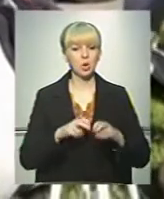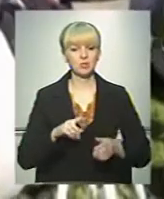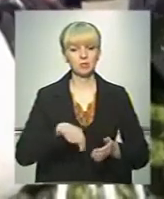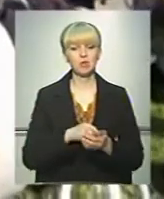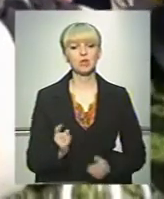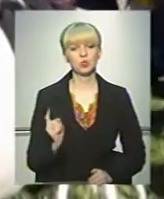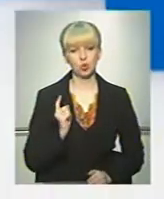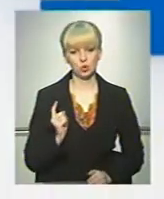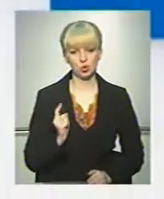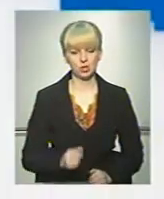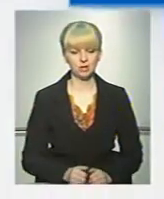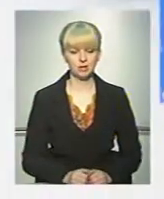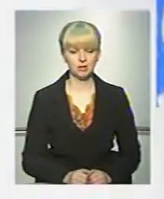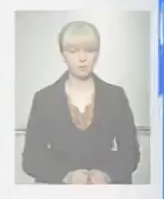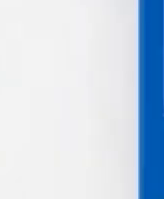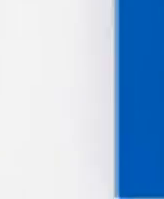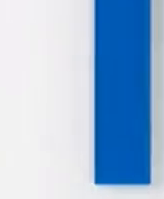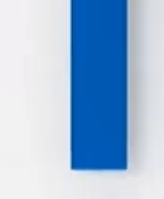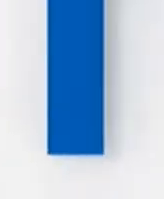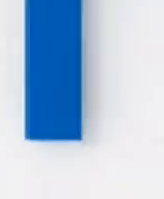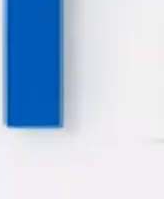місто Сторожинець.